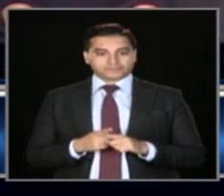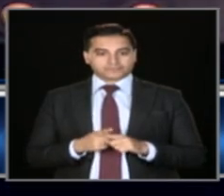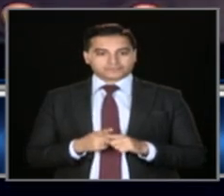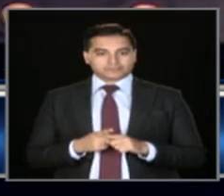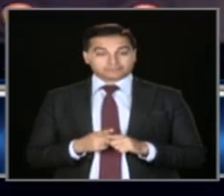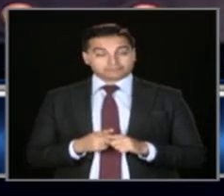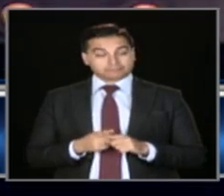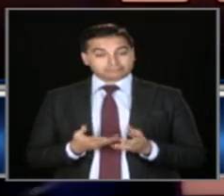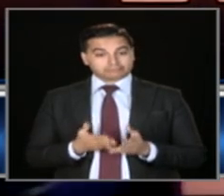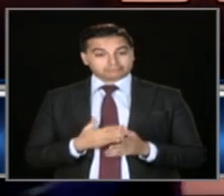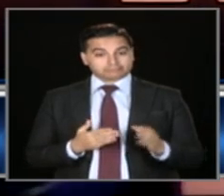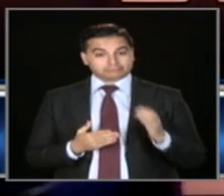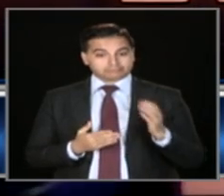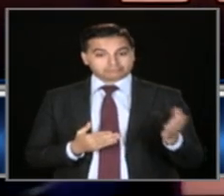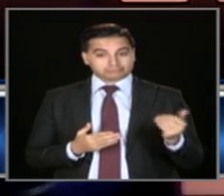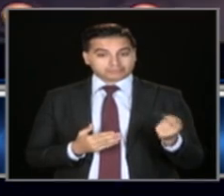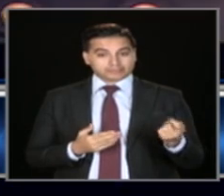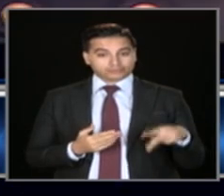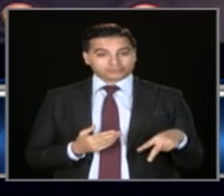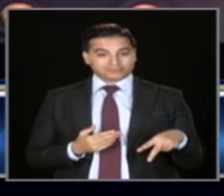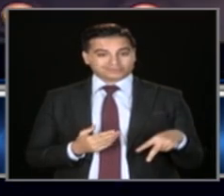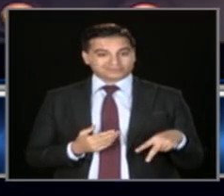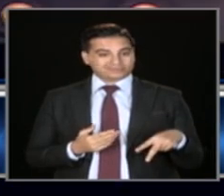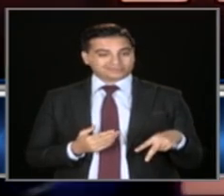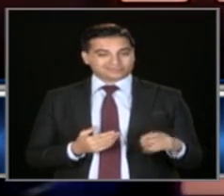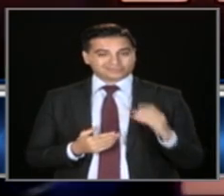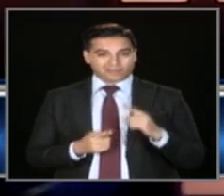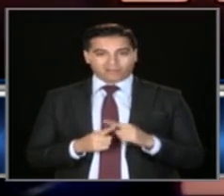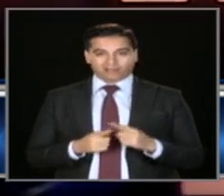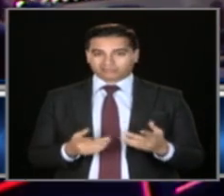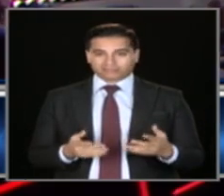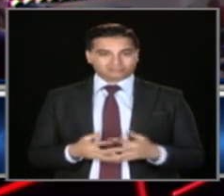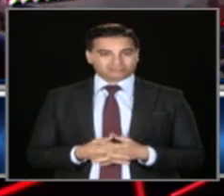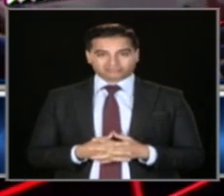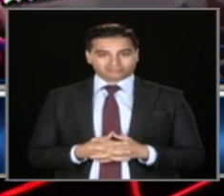ياه، إجابتك. 85. إجابة خاطئة.